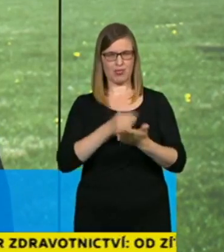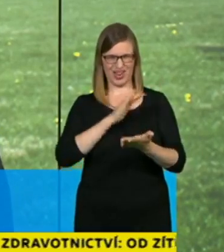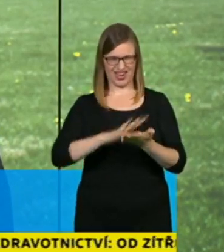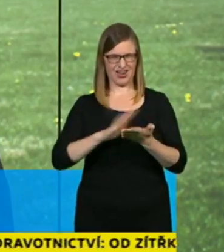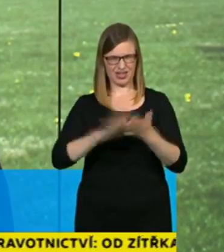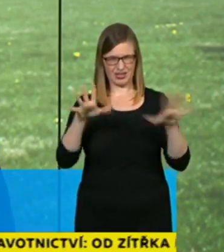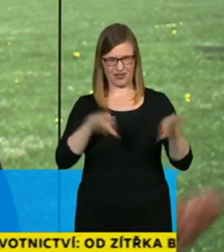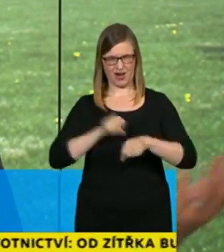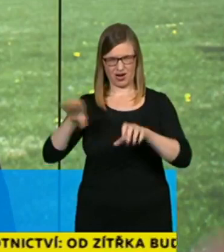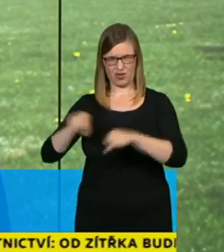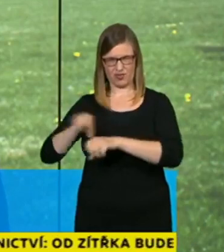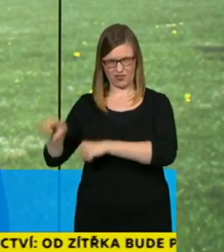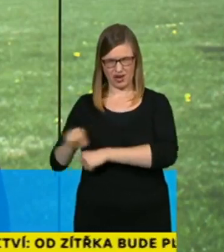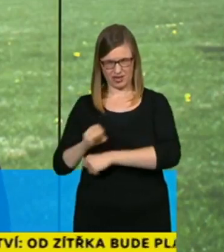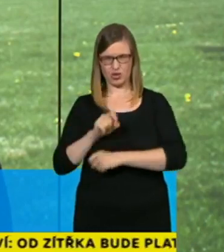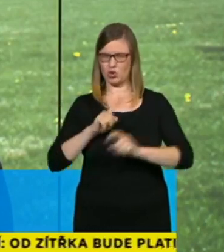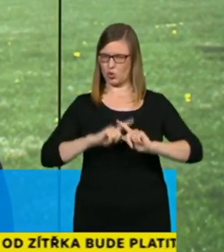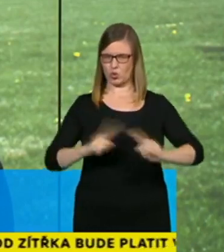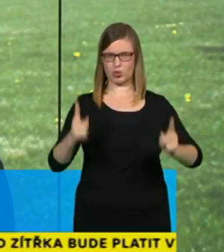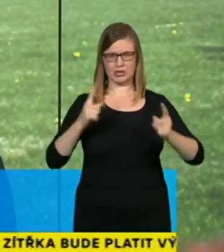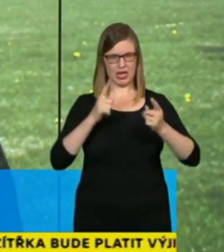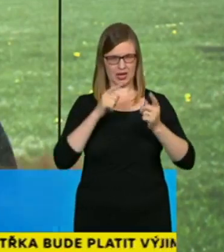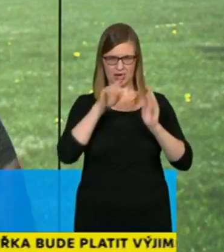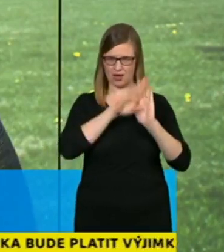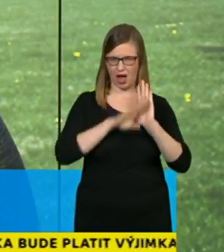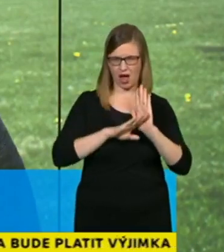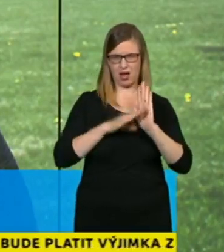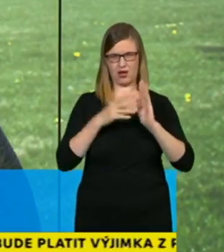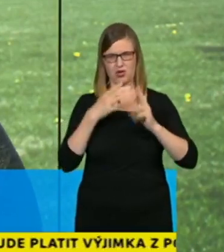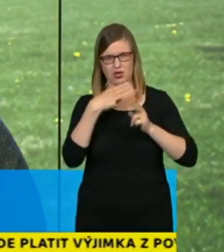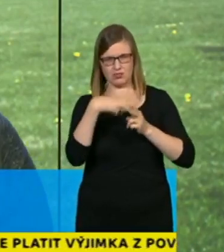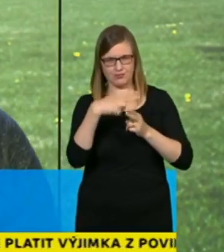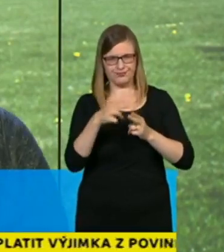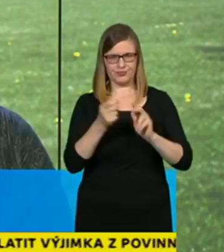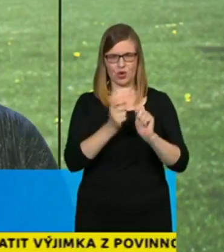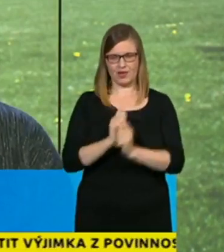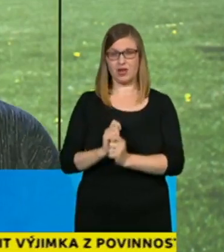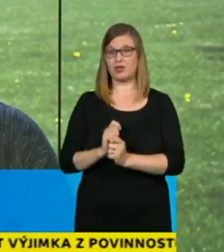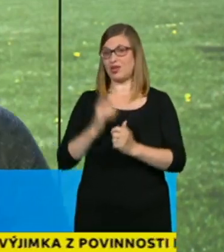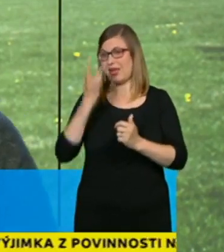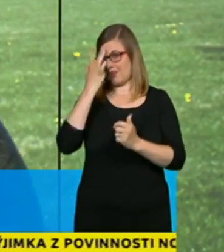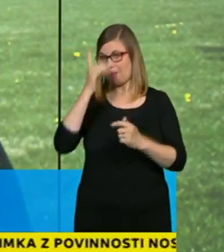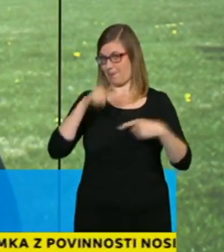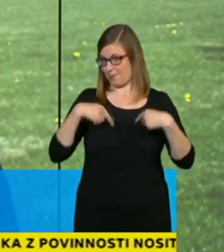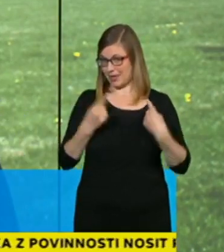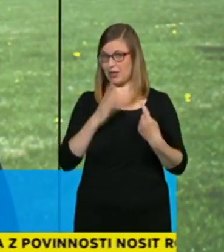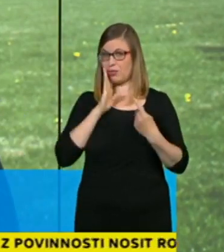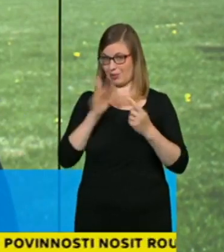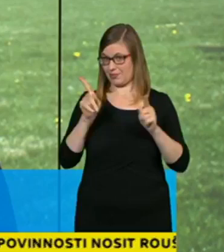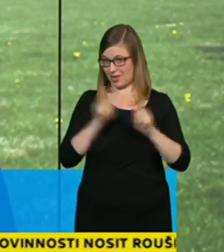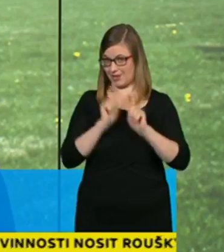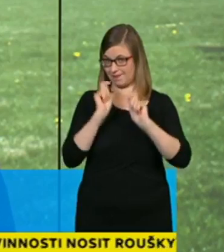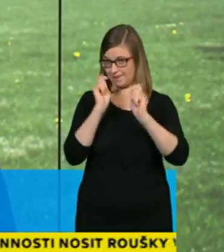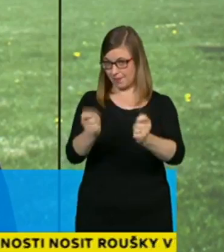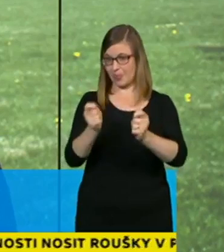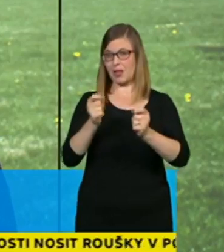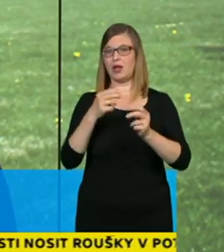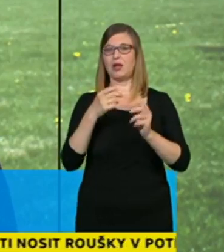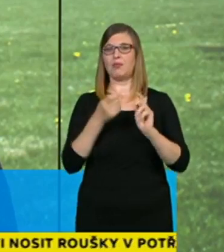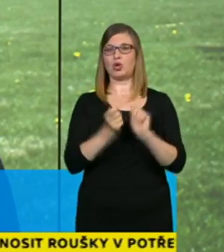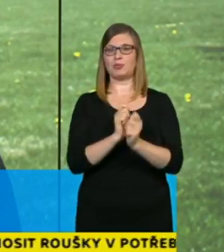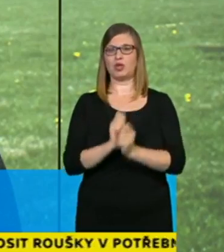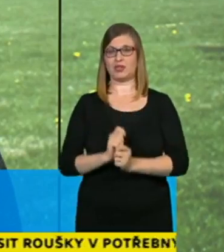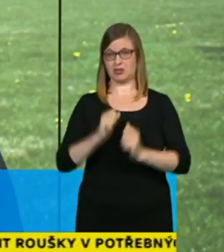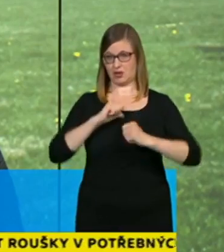vůbec pozměňovací návrh, jaká by byla podpora jeho případného, co by v něm mělo být a tak dále. Takže je tam celá řada věcí, které jsme